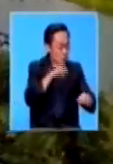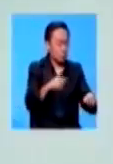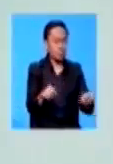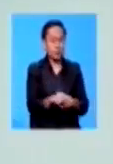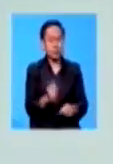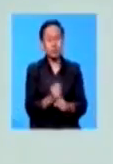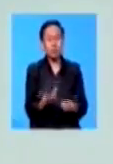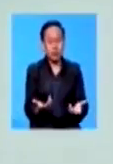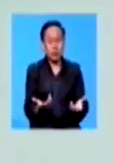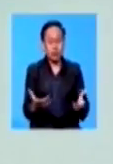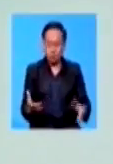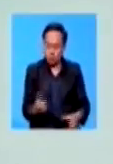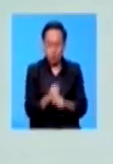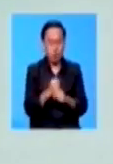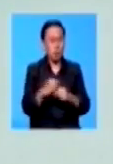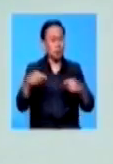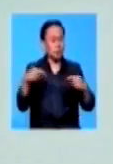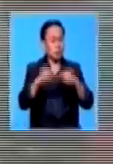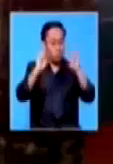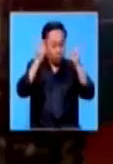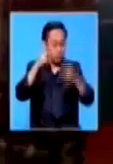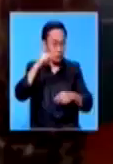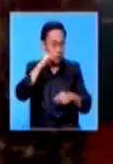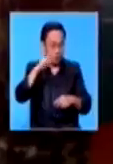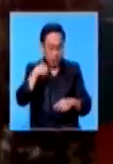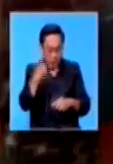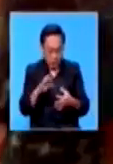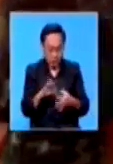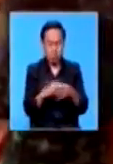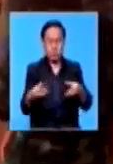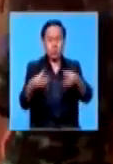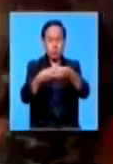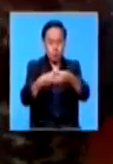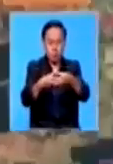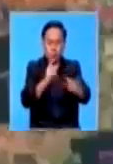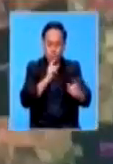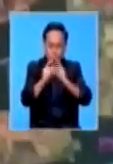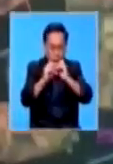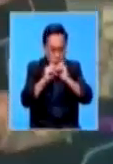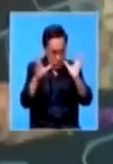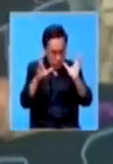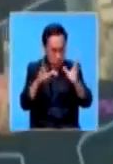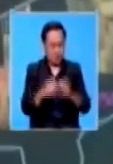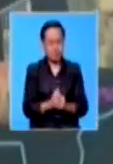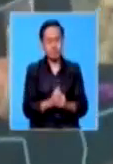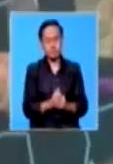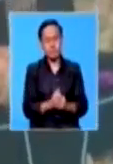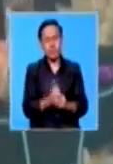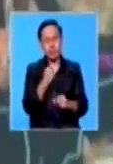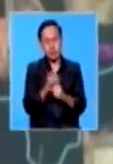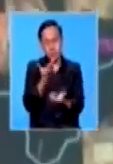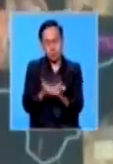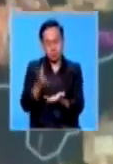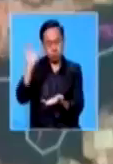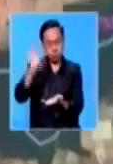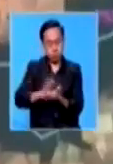มาเอาหัวชนกันอ่ะนะหลายหน่วยงานที่เกี่ยวกับน้ำต้องมาจัดกลุ่มกิจกรรมให้ตรงกันนะแล้วก็จัดทางวันของ